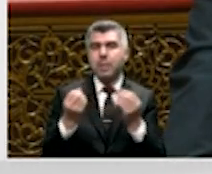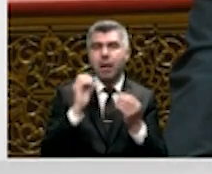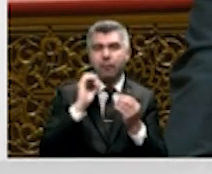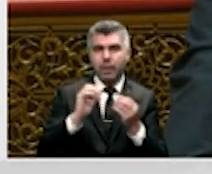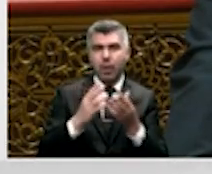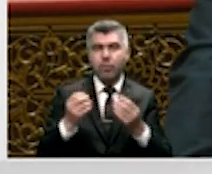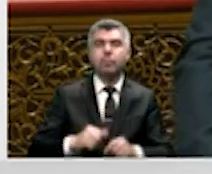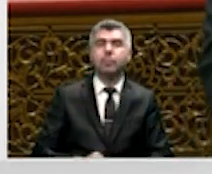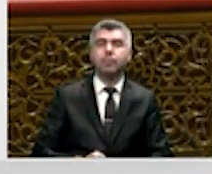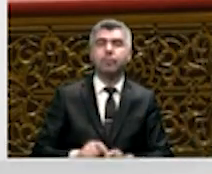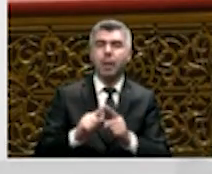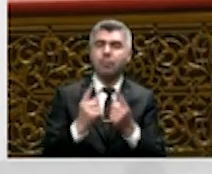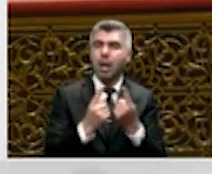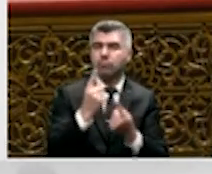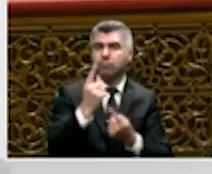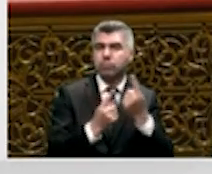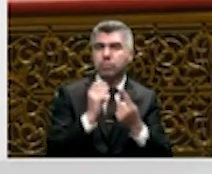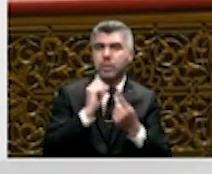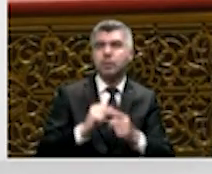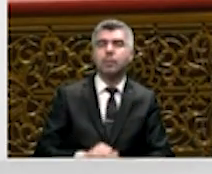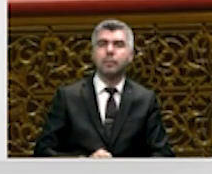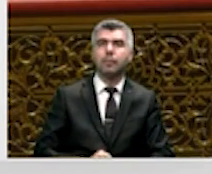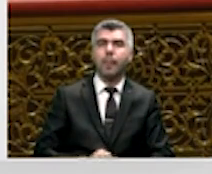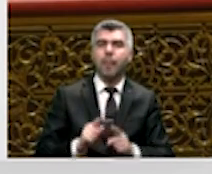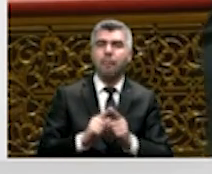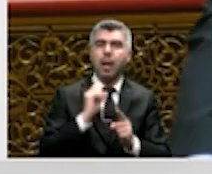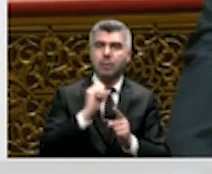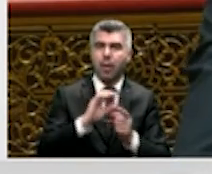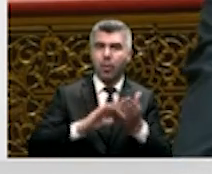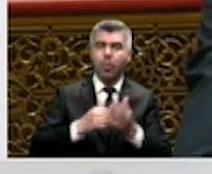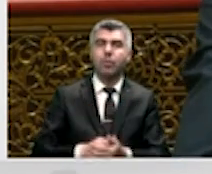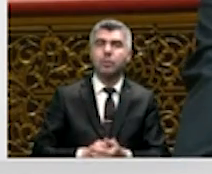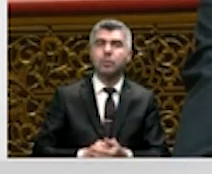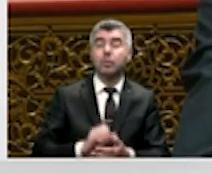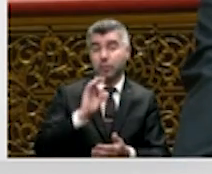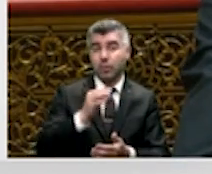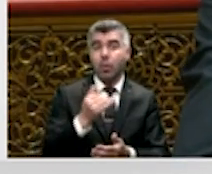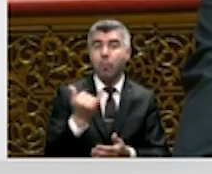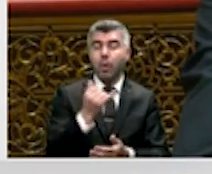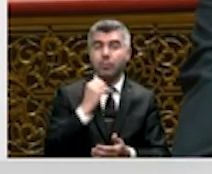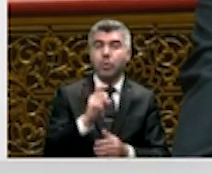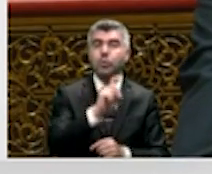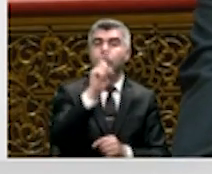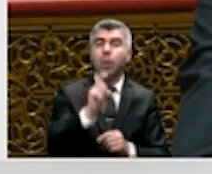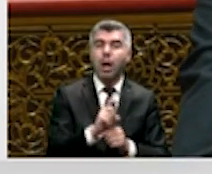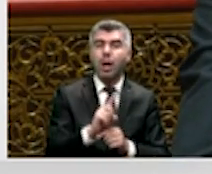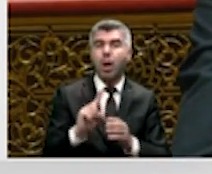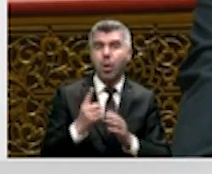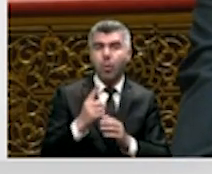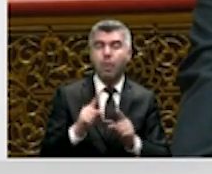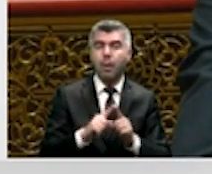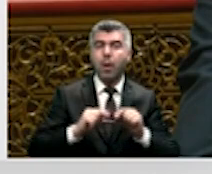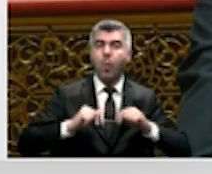والمحسوبية وتمرير صفقات على حساب حقوق المستخدمين. لذا نسألكم السيد الوزير أولا حول مدى